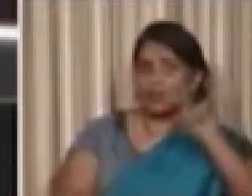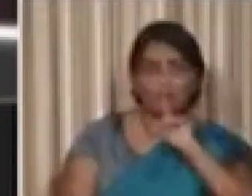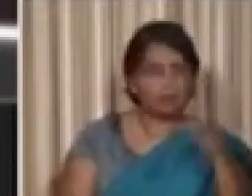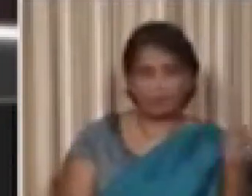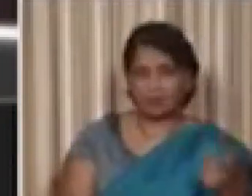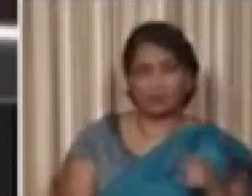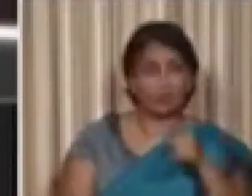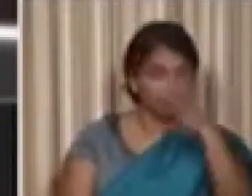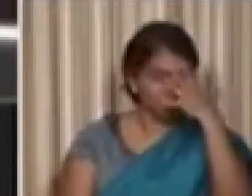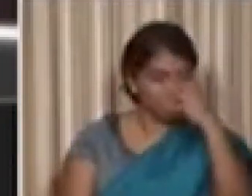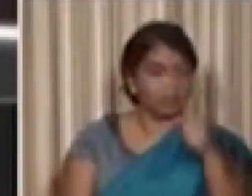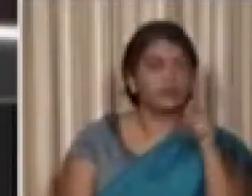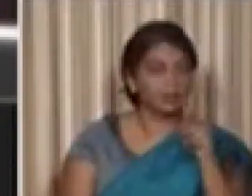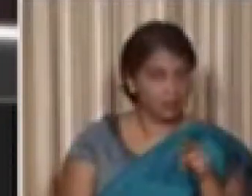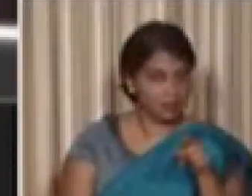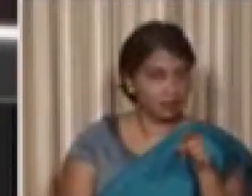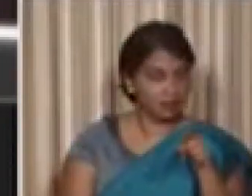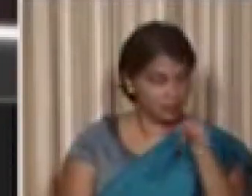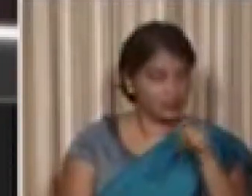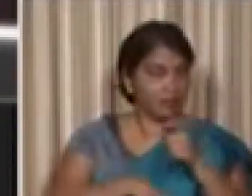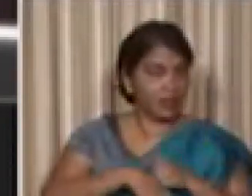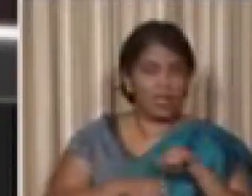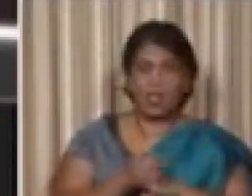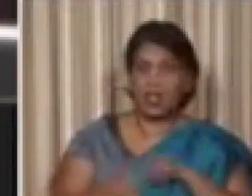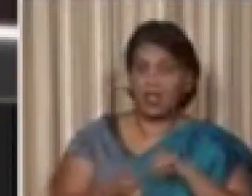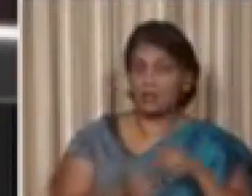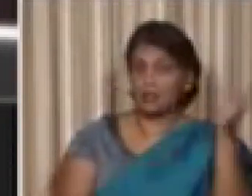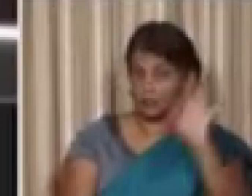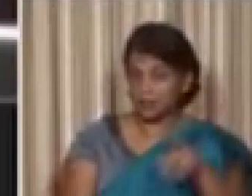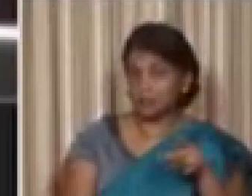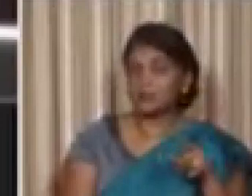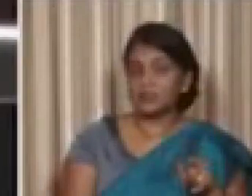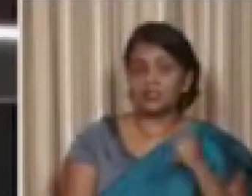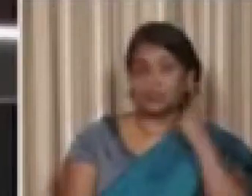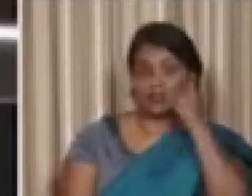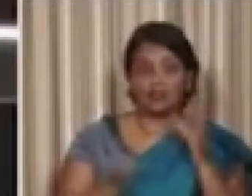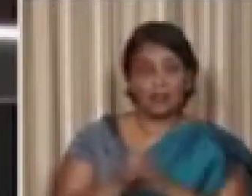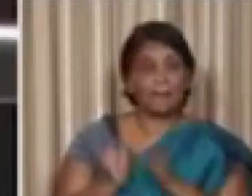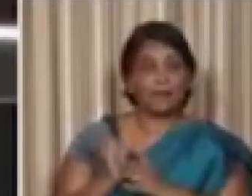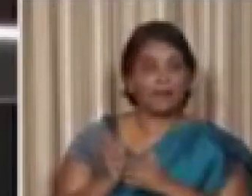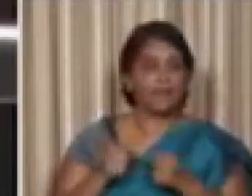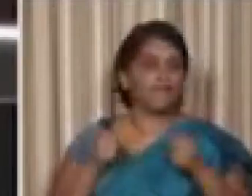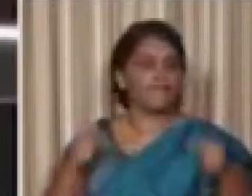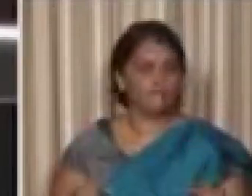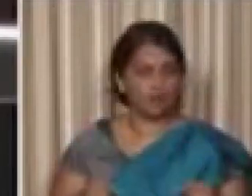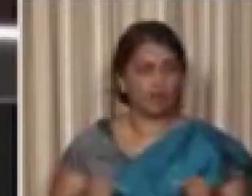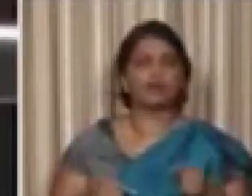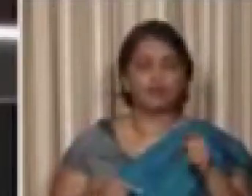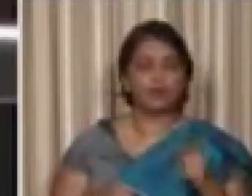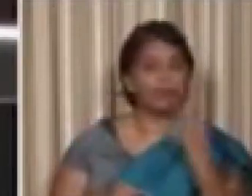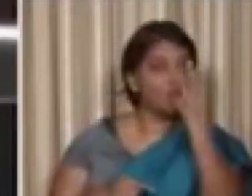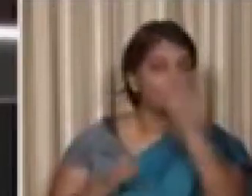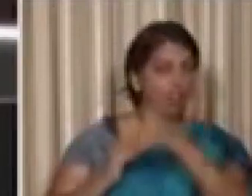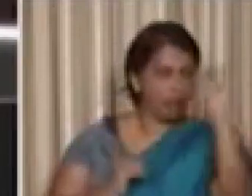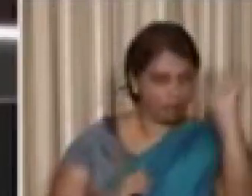ඊට අමතරව මතක තබා ගන්න ඔය ඒ වෙලාවේ ලේකම්වරු වශයෙන් පත් වෙච්ච වියත්මක සමාජිකයෝ එකට විරුද්ධ වුණා. ඒකට මොකද කරේ? හතර දෙනෙක් පස්